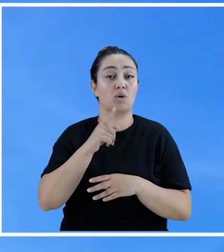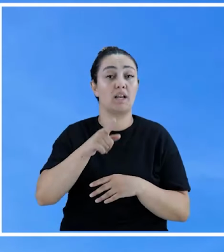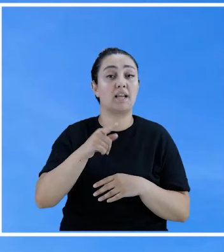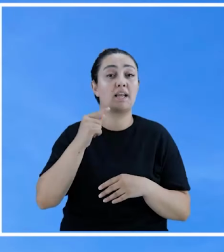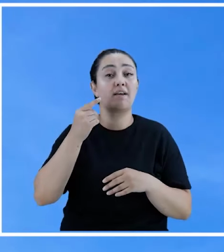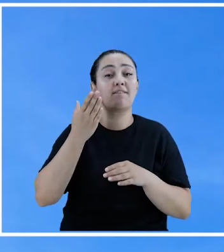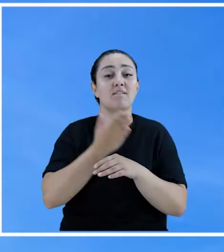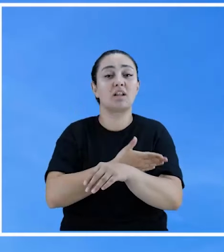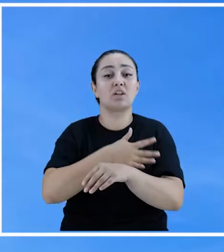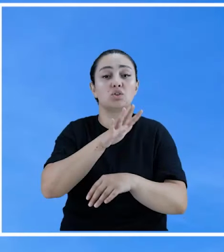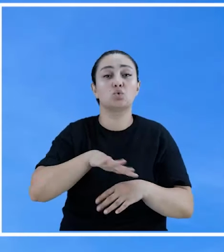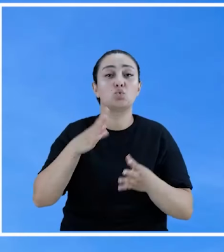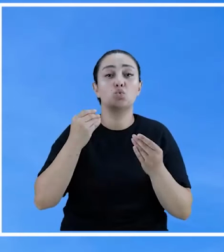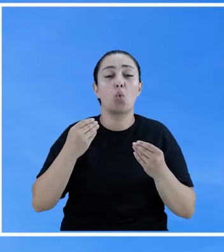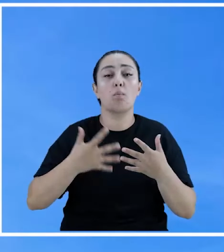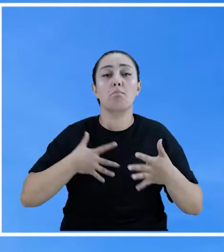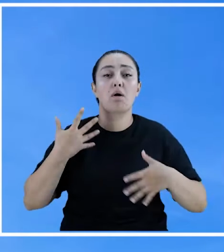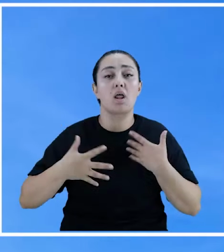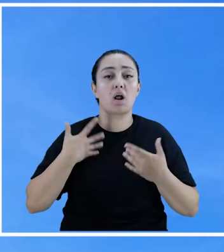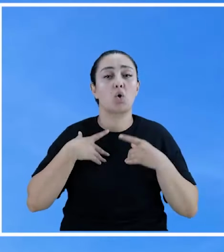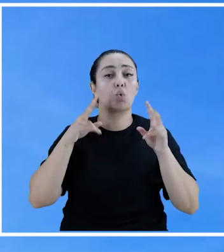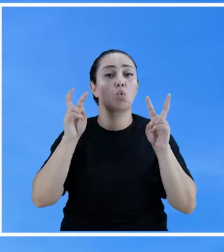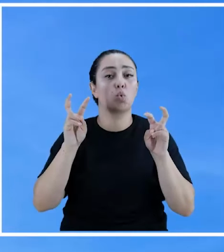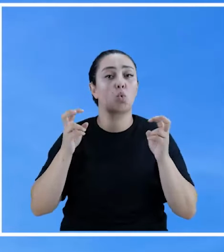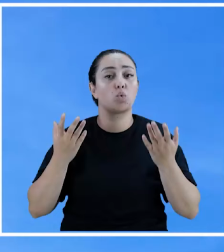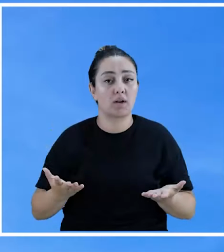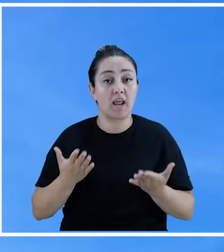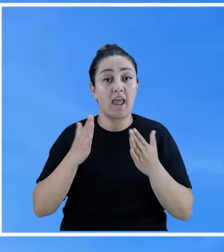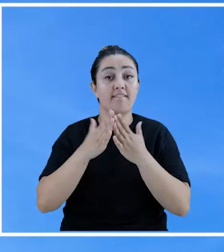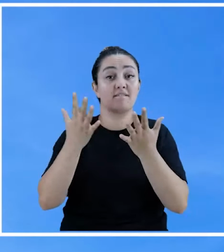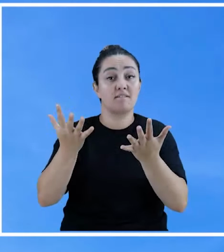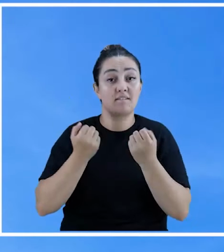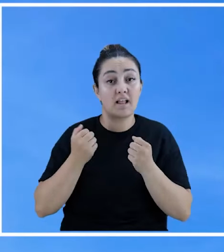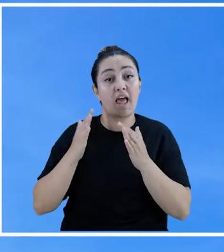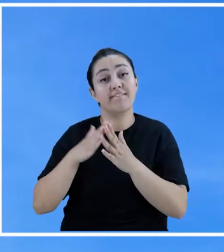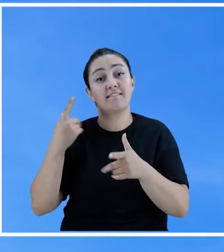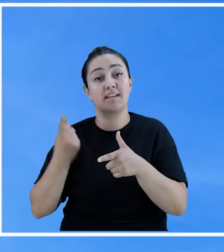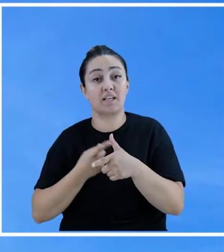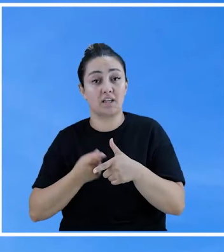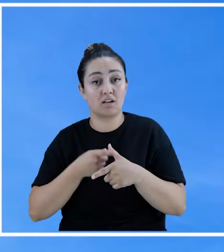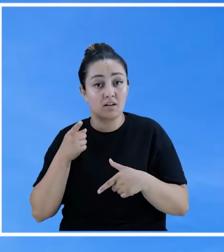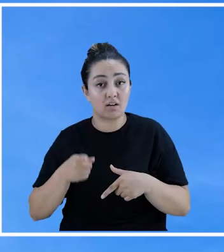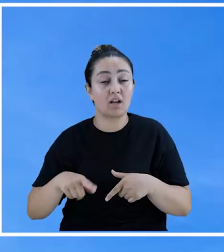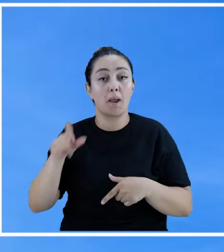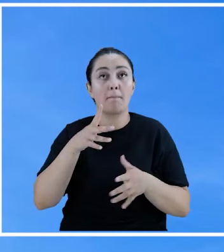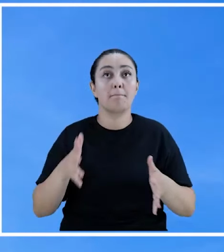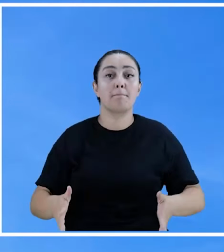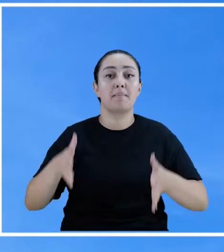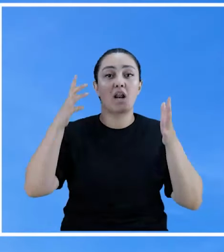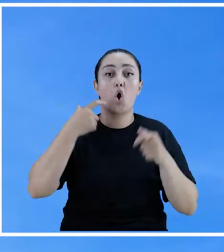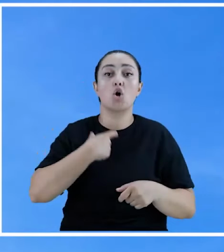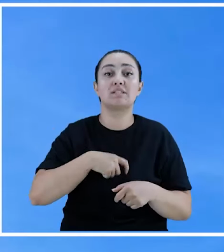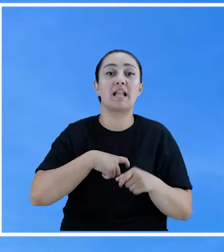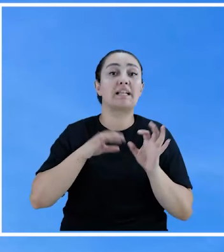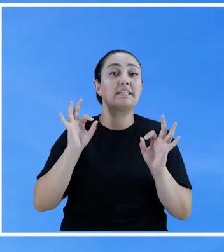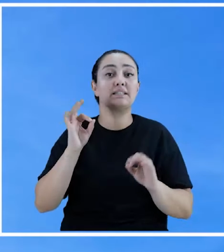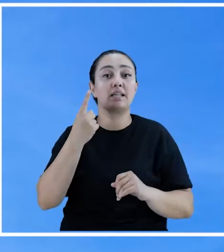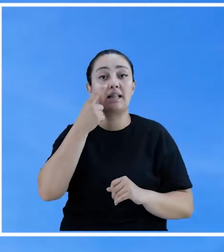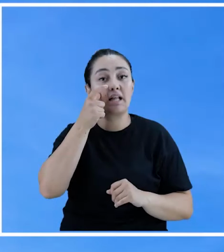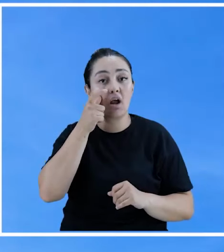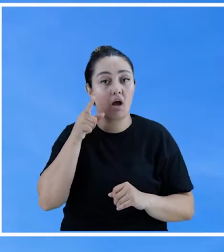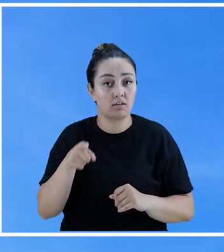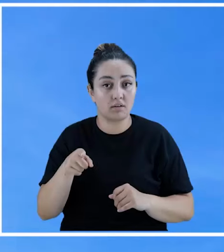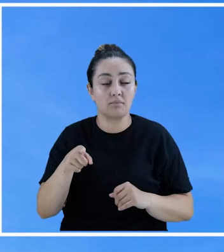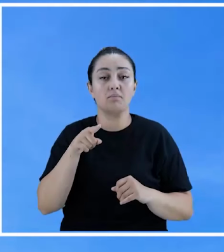sıralar vatandaşların en çok merak ettiği konulardan birisi, ev alırken ya da ev kiralarken binanın hangi özelliklerine dikkat